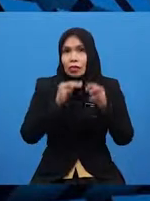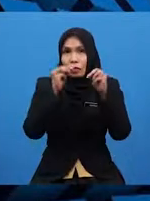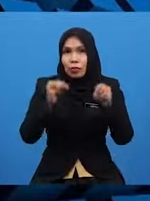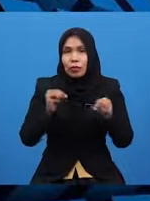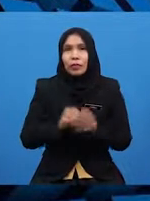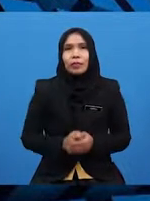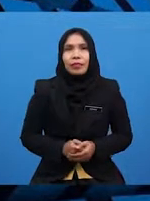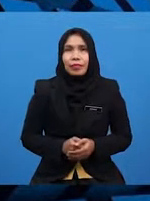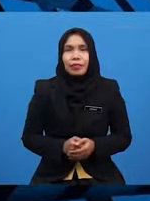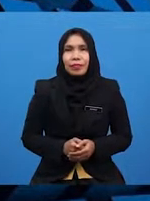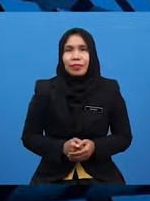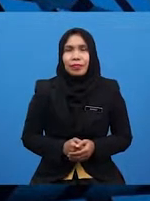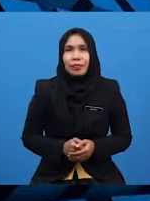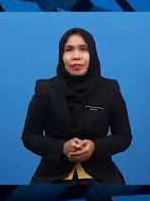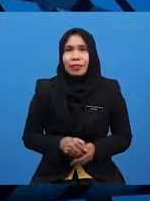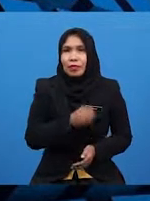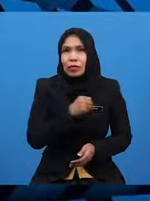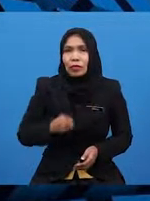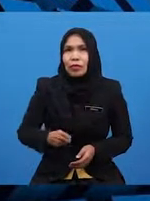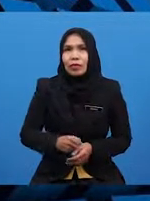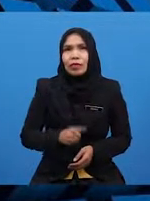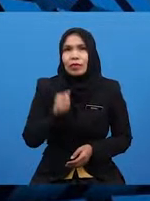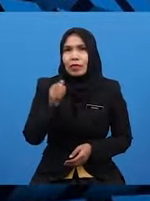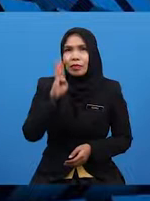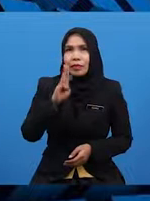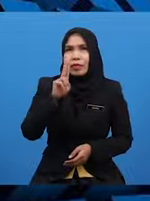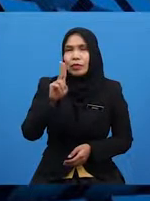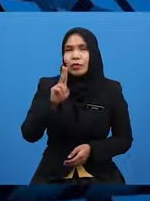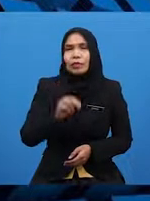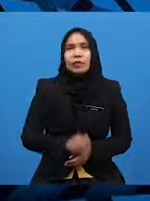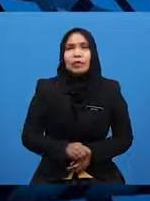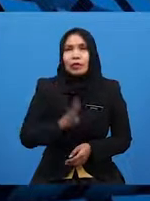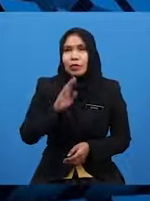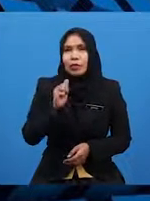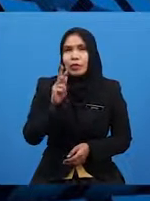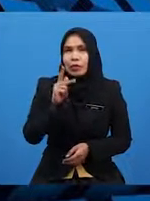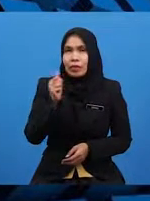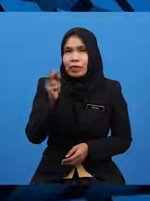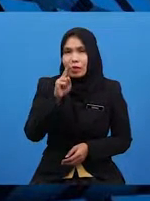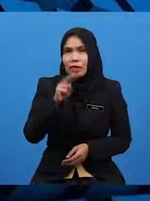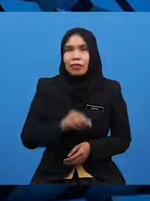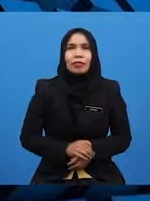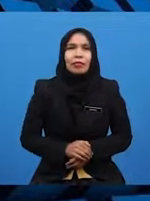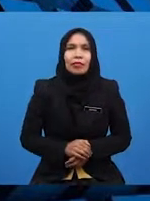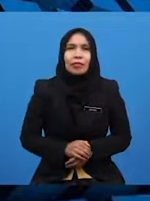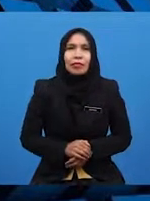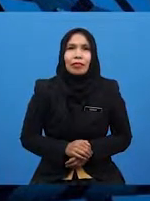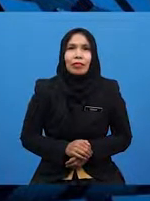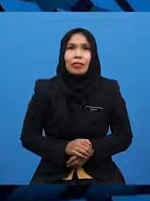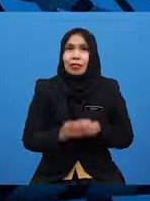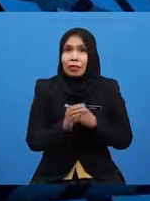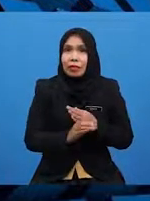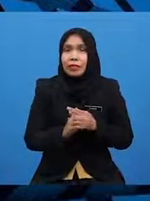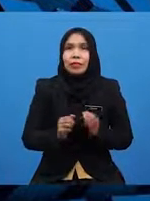Pahang. Junjung Duli Mercu Tanda Bandar Kuantan, arca besi setinggi